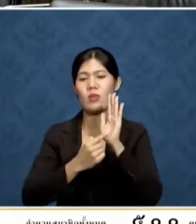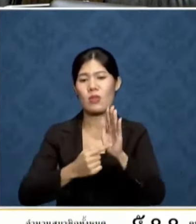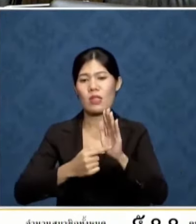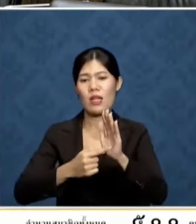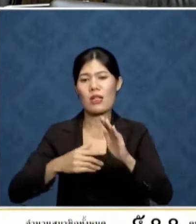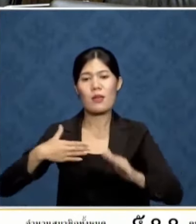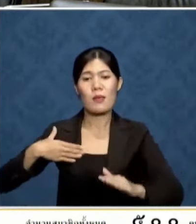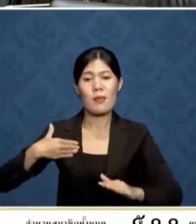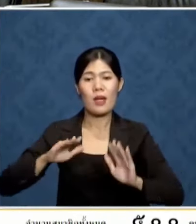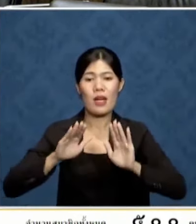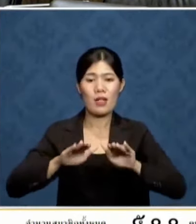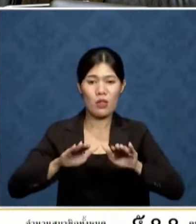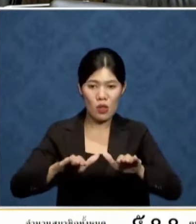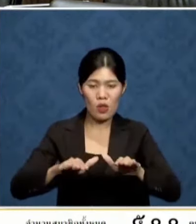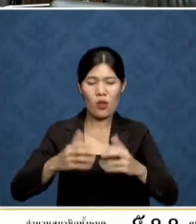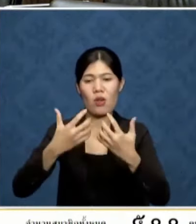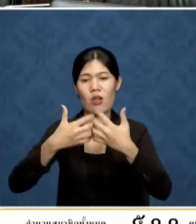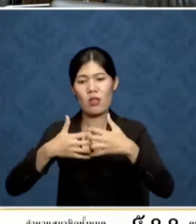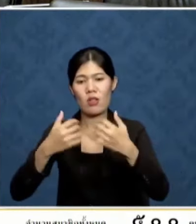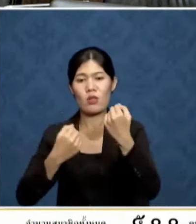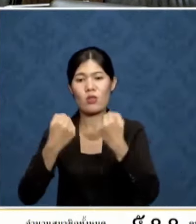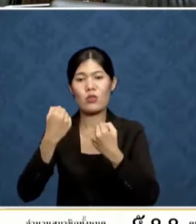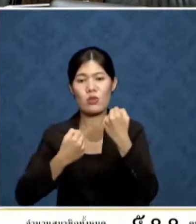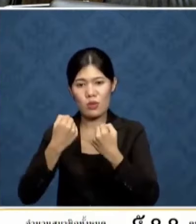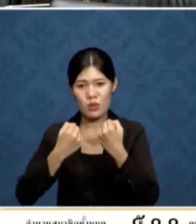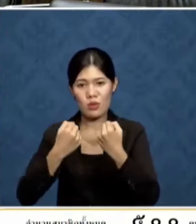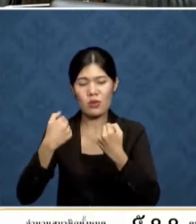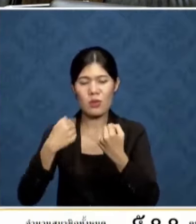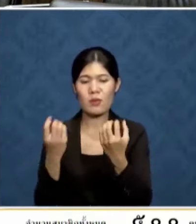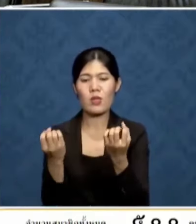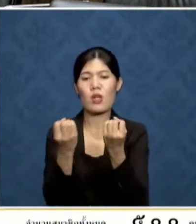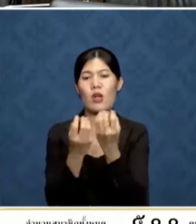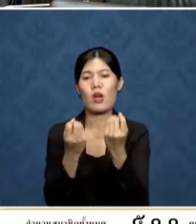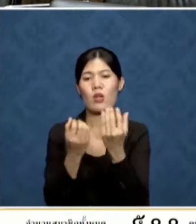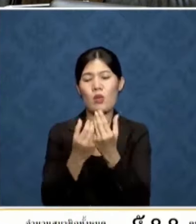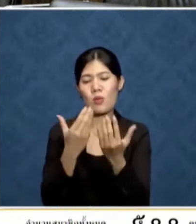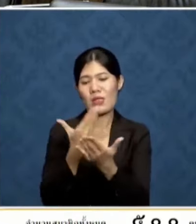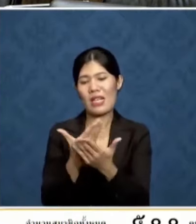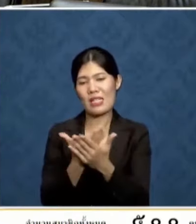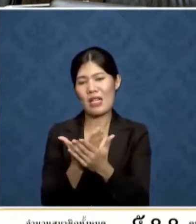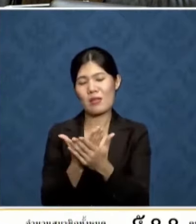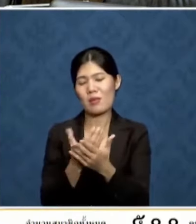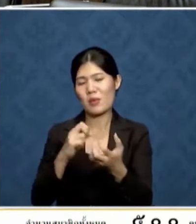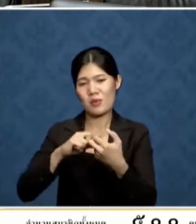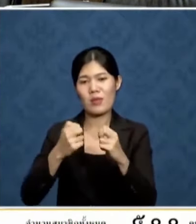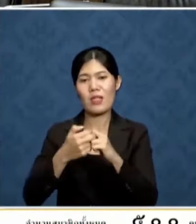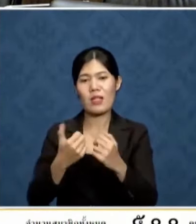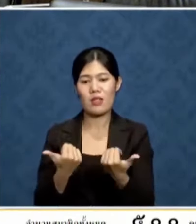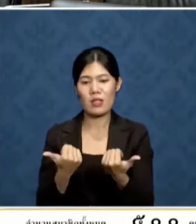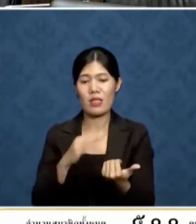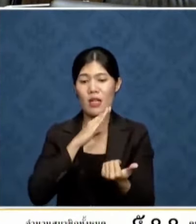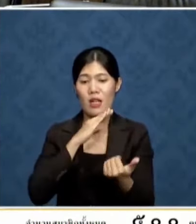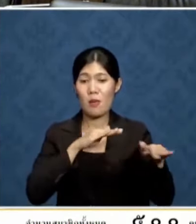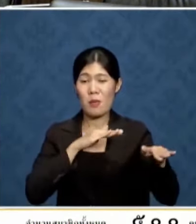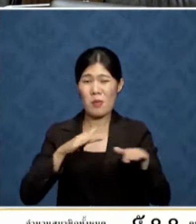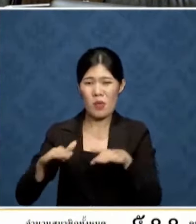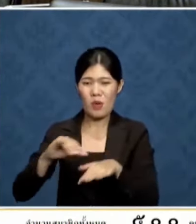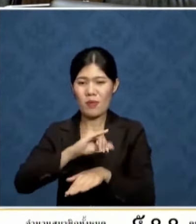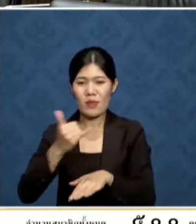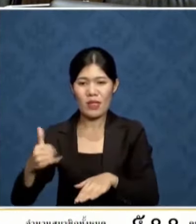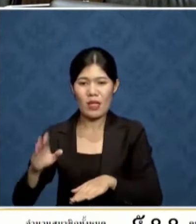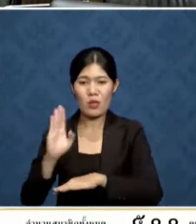ยานยนต์นะครับเหตุการณ์เหล่านี้ทำให้เกิดวิกฤตการณ์แรงงานขึ้นอย่างรุนแรงครับหากเราไม่มีการเตรียมพร้อมจะต้องมีการบางธุรกิจที่ตายไปหรือบาง